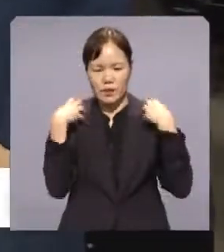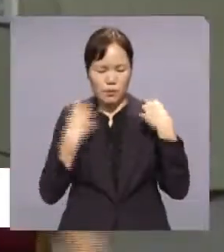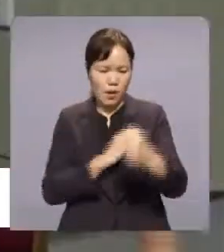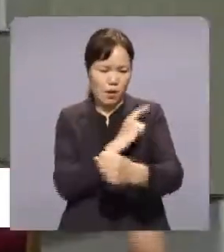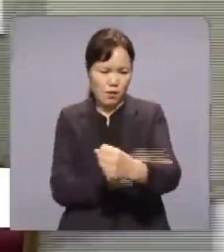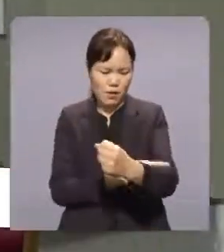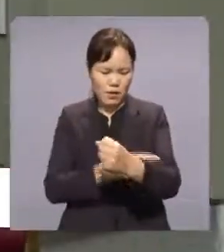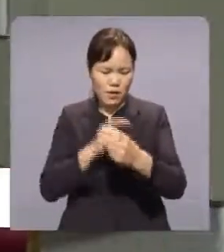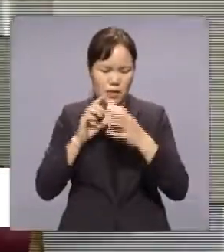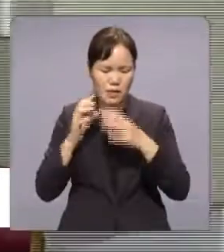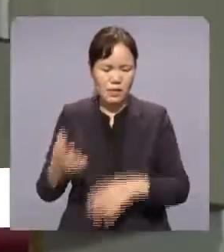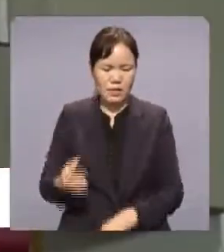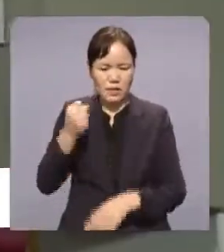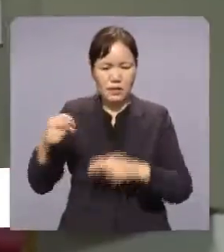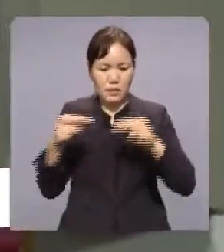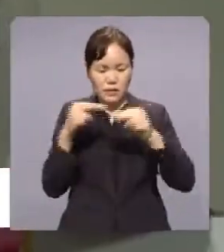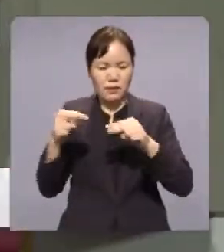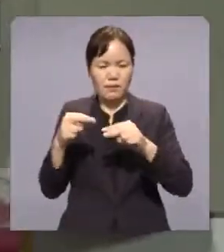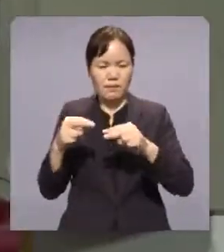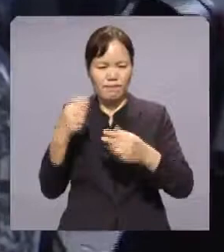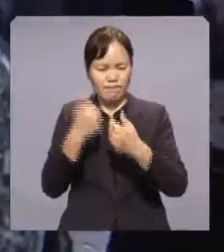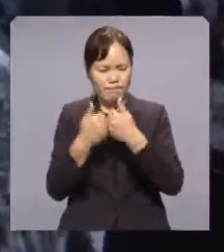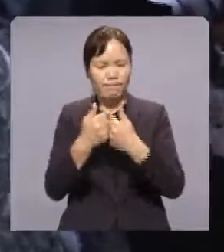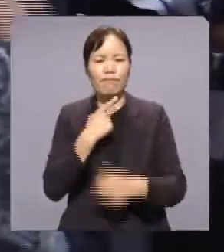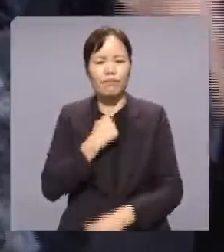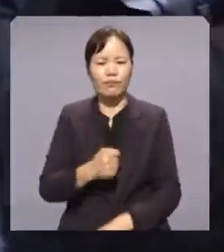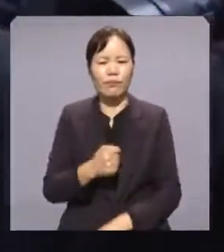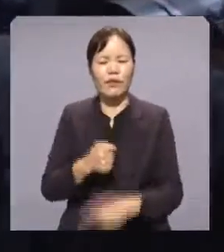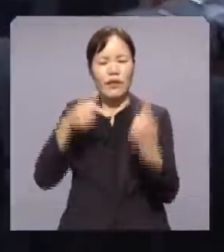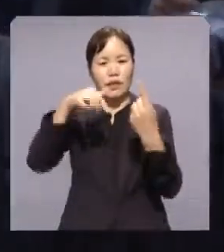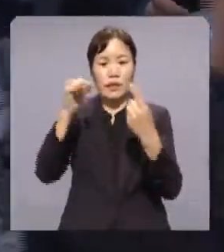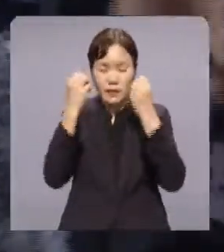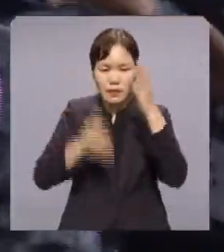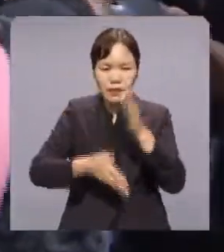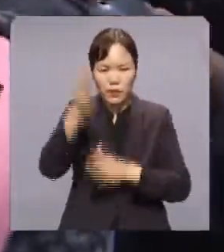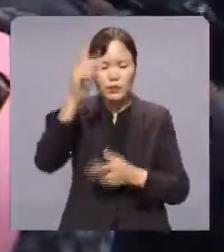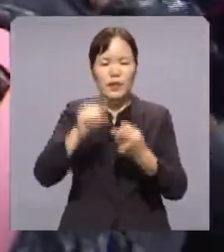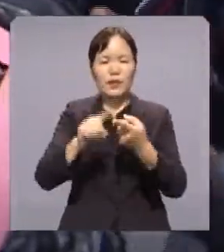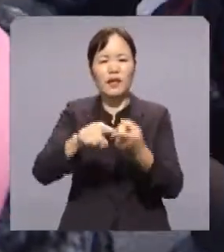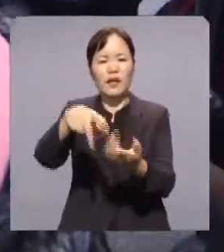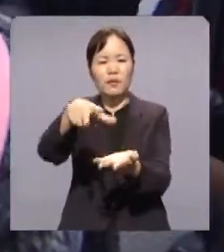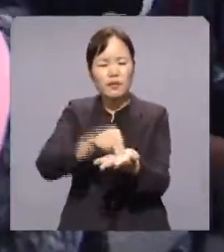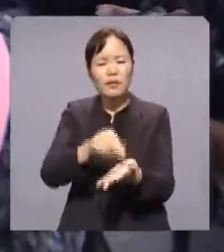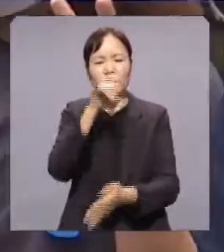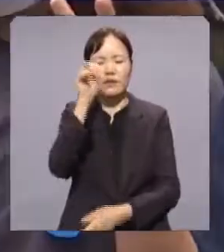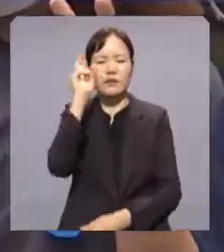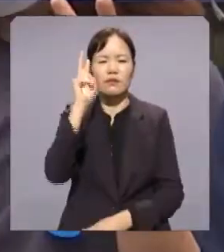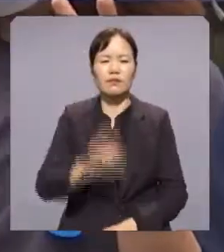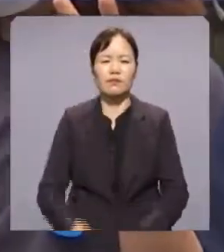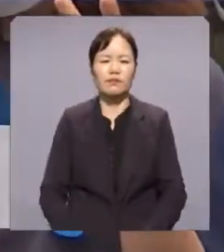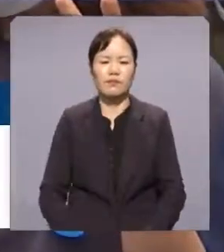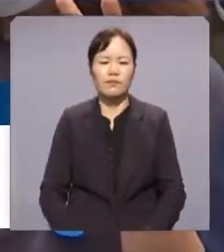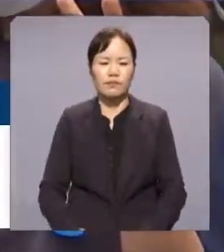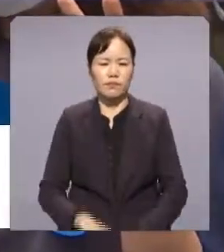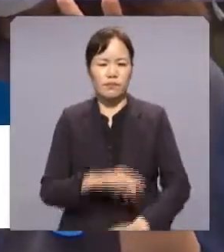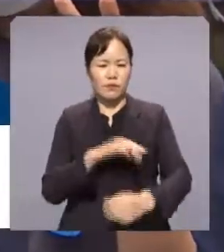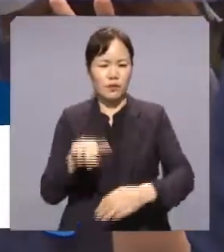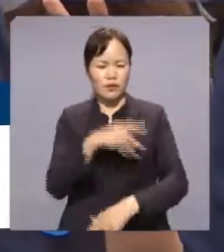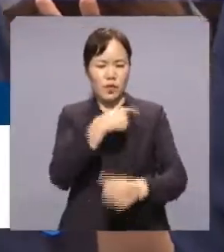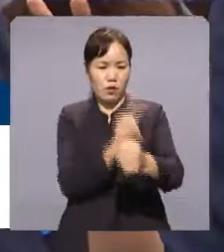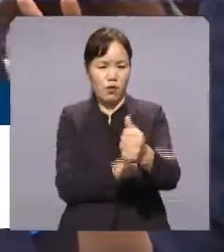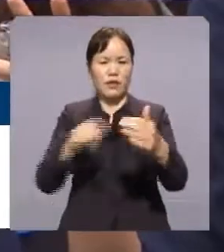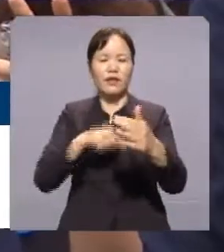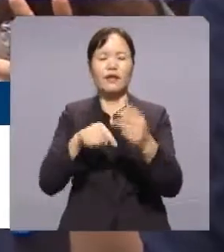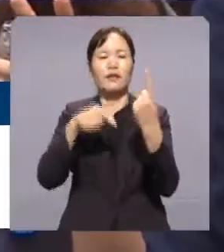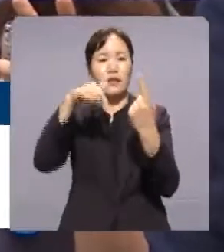놓고 날을 세운 1기 신도시 재정비 방안에 대한 설전도 예상됩니다. 우리 권한 내에서 1기